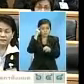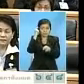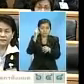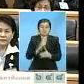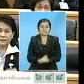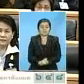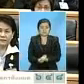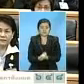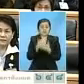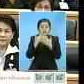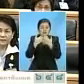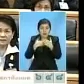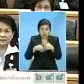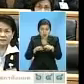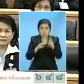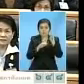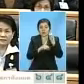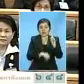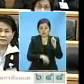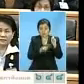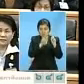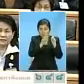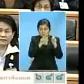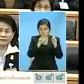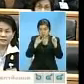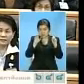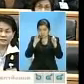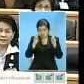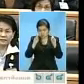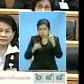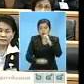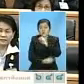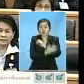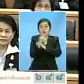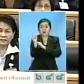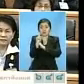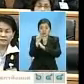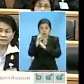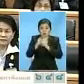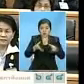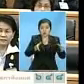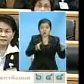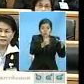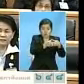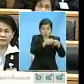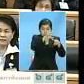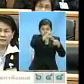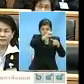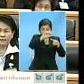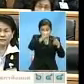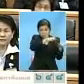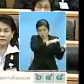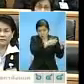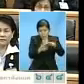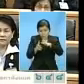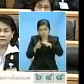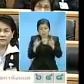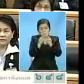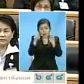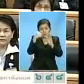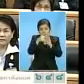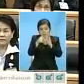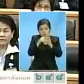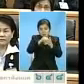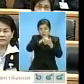นอกจากนั้นมาตรา237เปิดโอกาสให้มีการยุบพรรคการเมืองตัดสิทธิคณะกรรมการบริหารพรรค